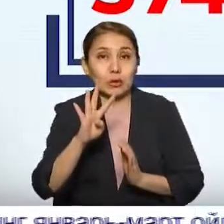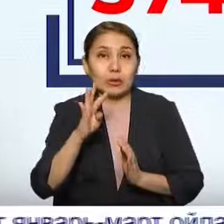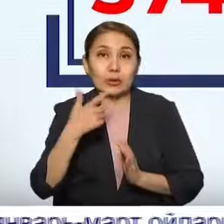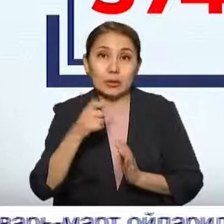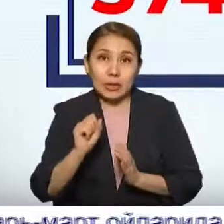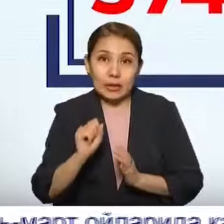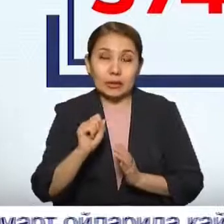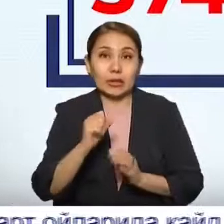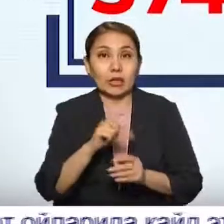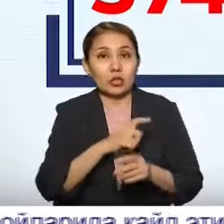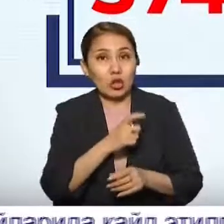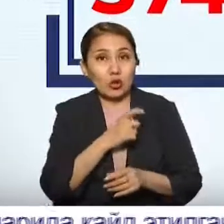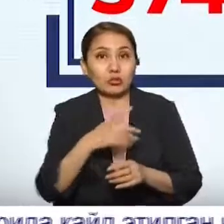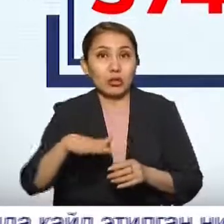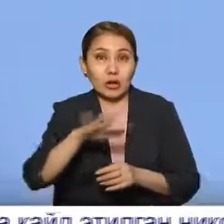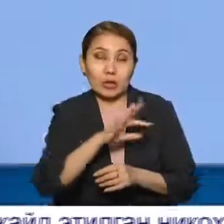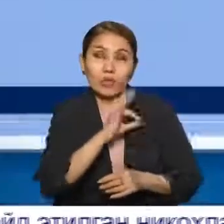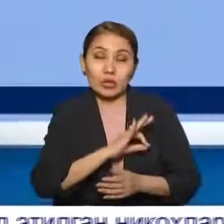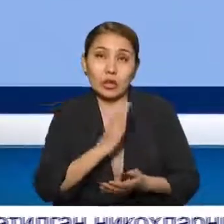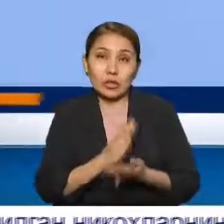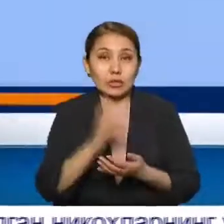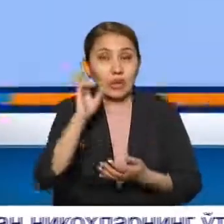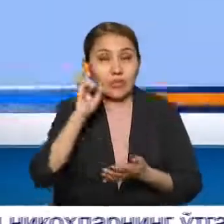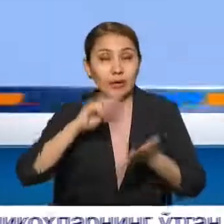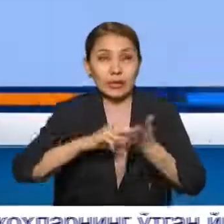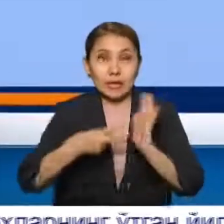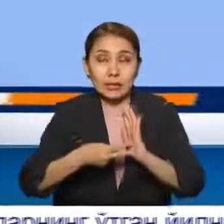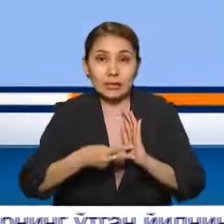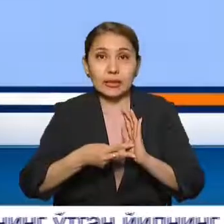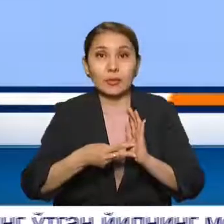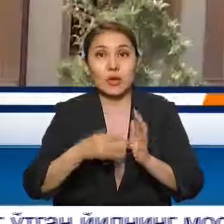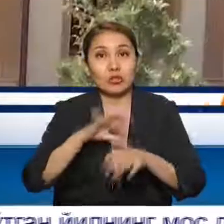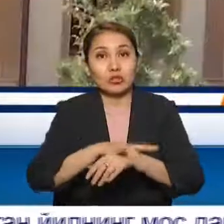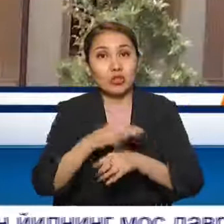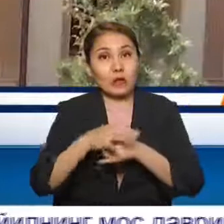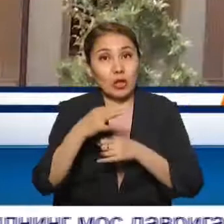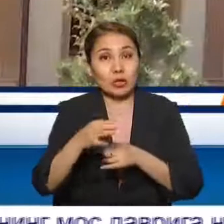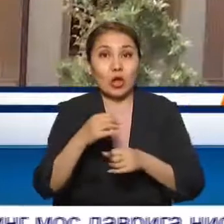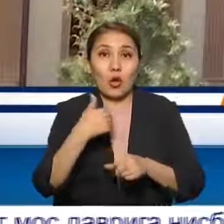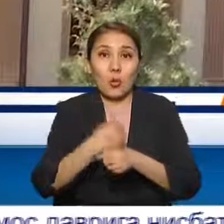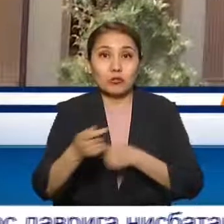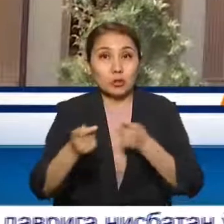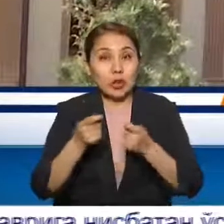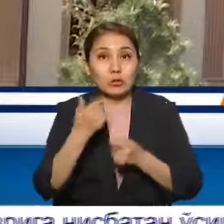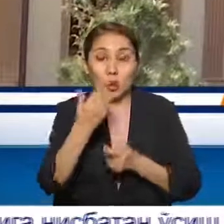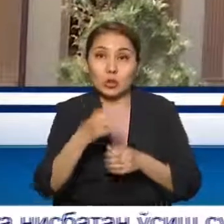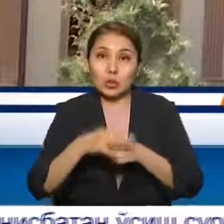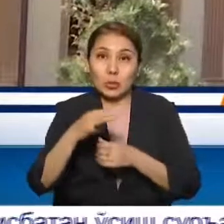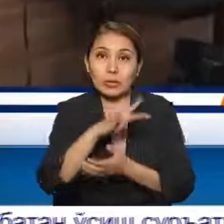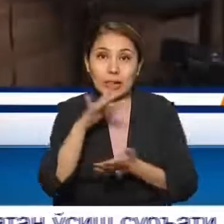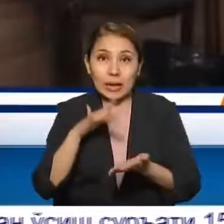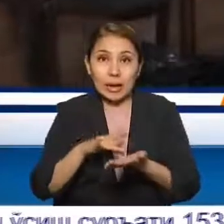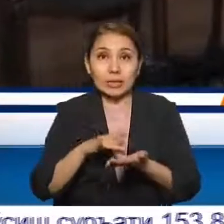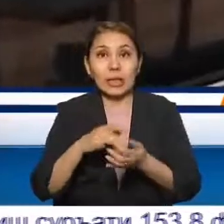374566 gektaridan qishloq xo'jaligida foydalaniladi. Davlat kadastrlari palatasining Toshkent viloyati bosh boshqarmasi va uning tuman hamda